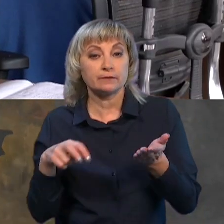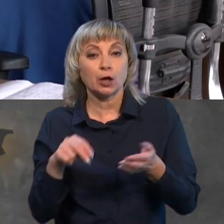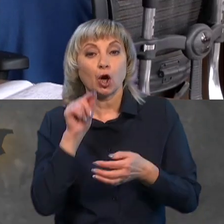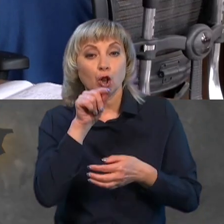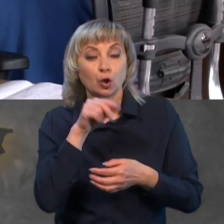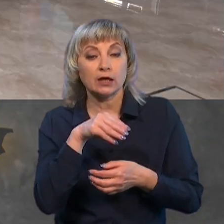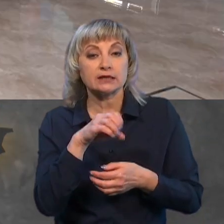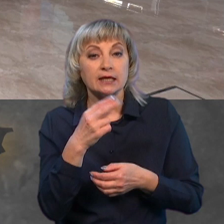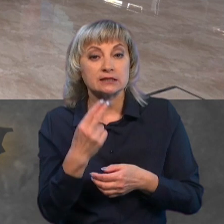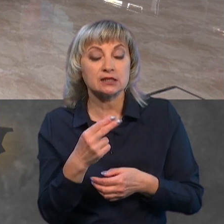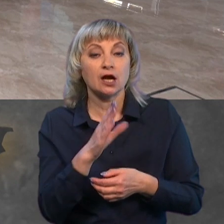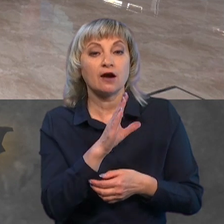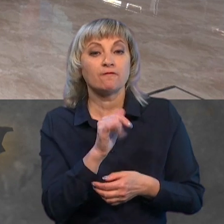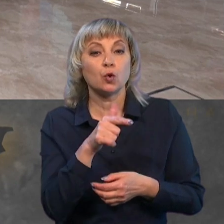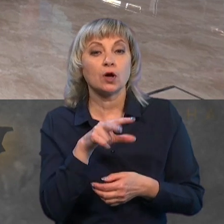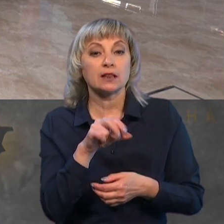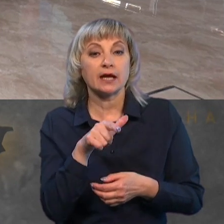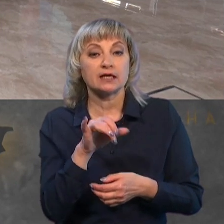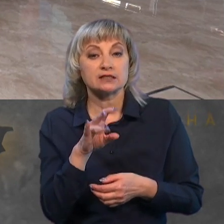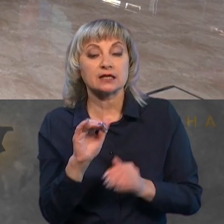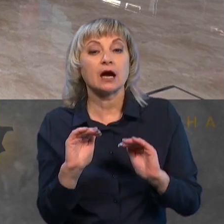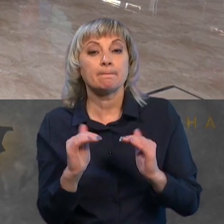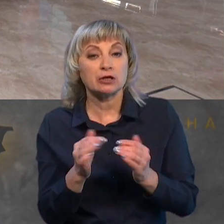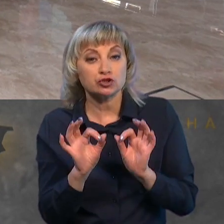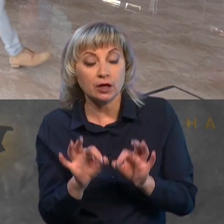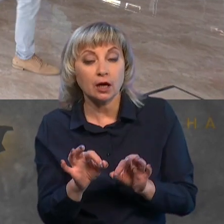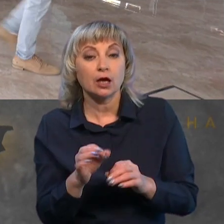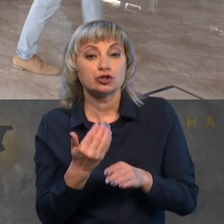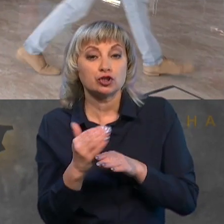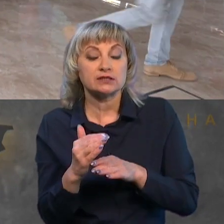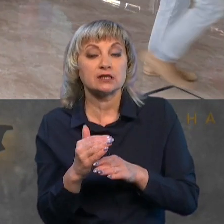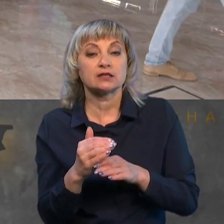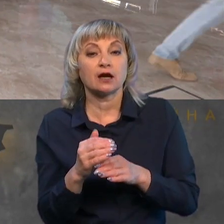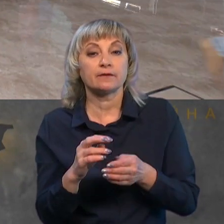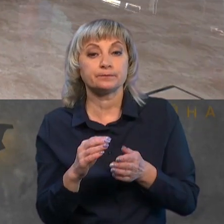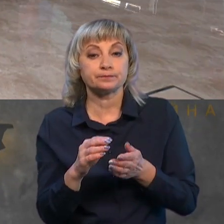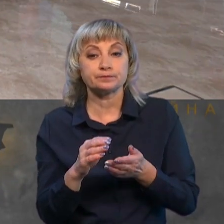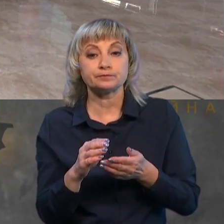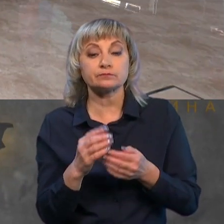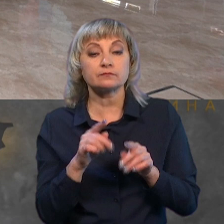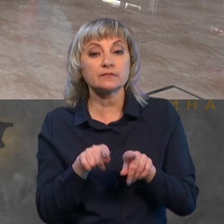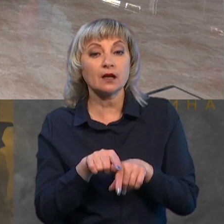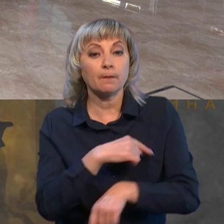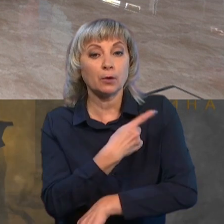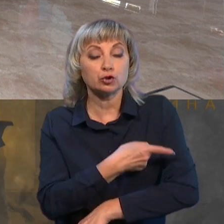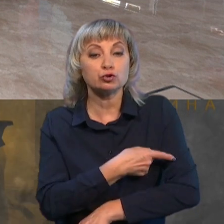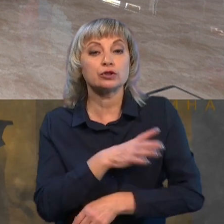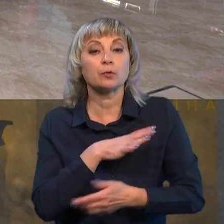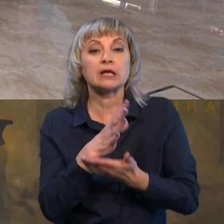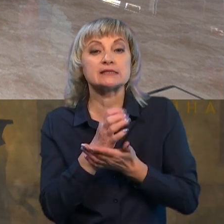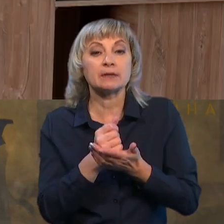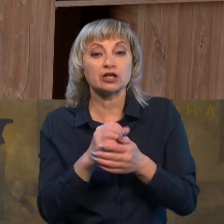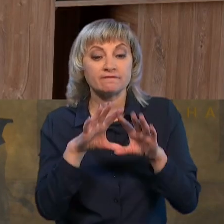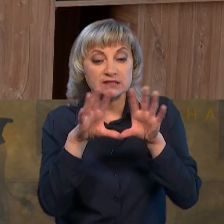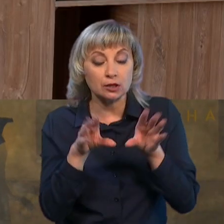ТЕС, там Волигірська ТЕС, в принципі, вони менше, але тобто частина балансу випала, але от вся така потужність була збережена в цілому.